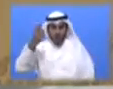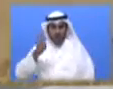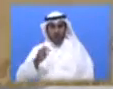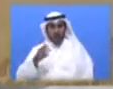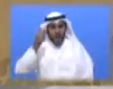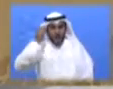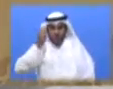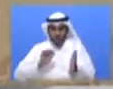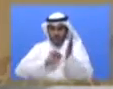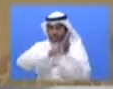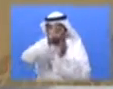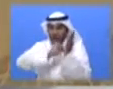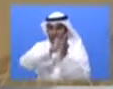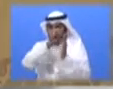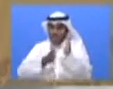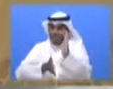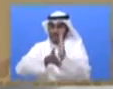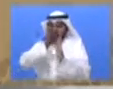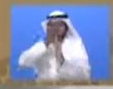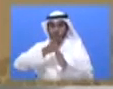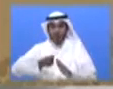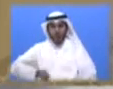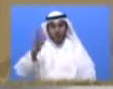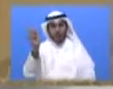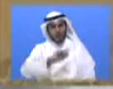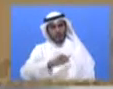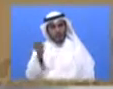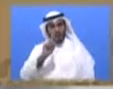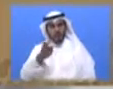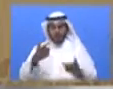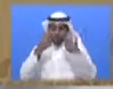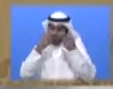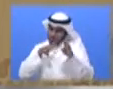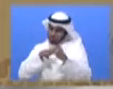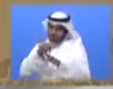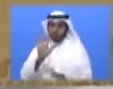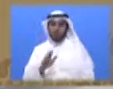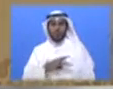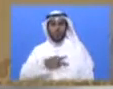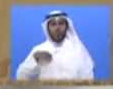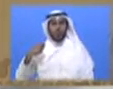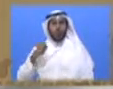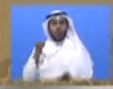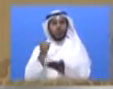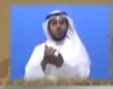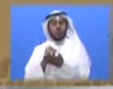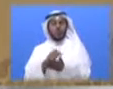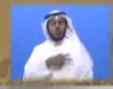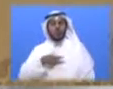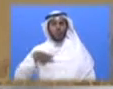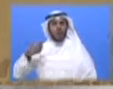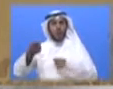شكلت لجان، صارنا أكثر من شهر وشوي نشتغل في هذا الجانب لكيفية